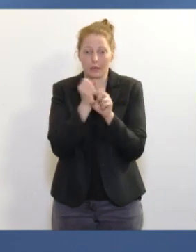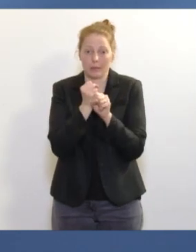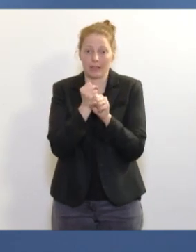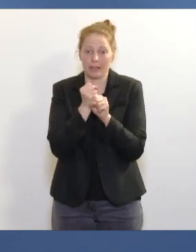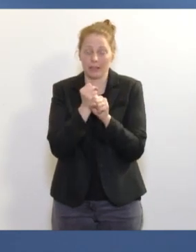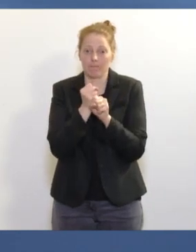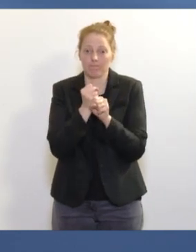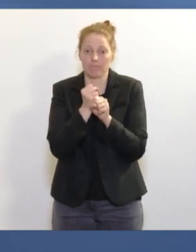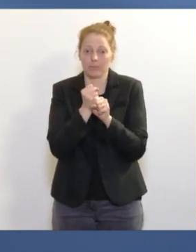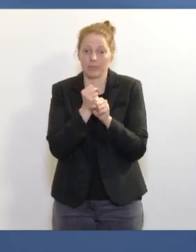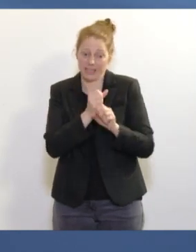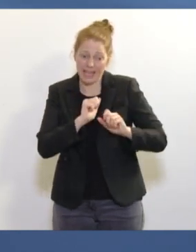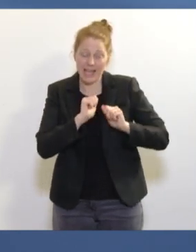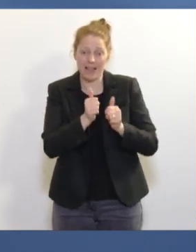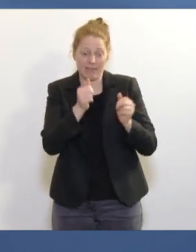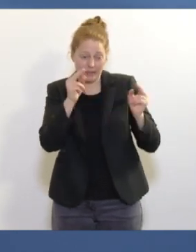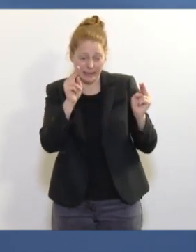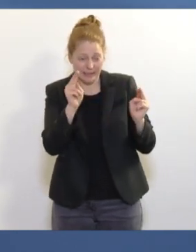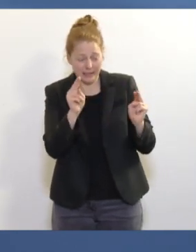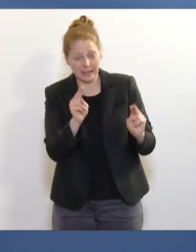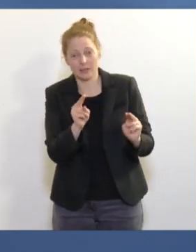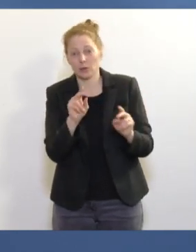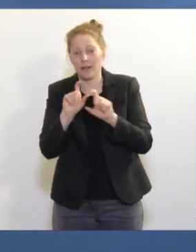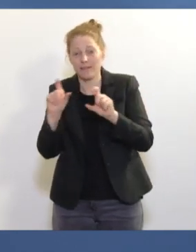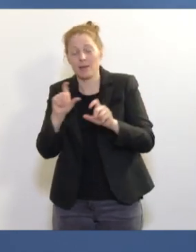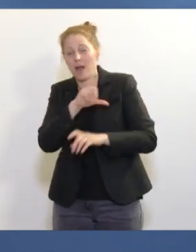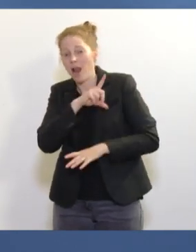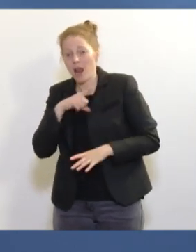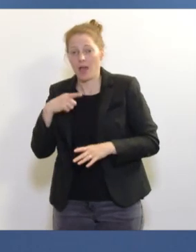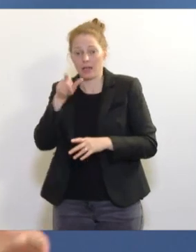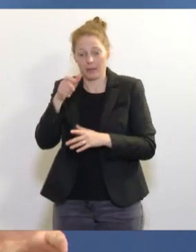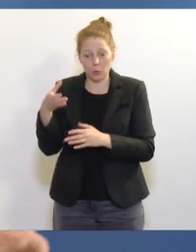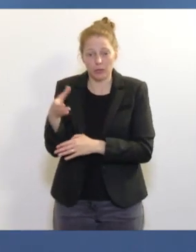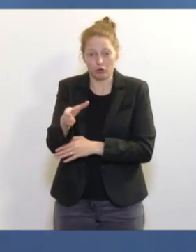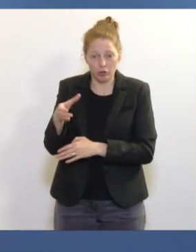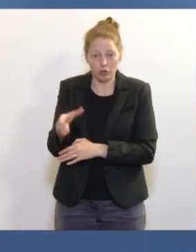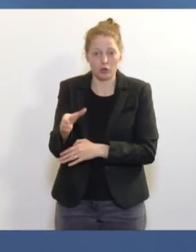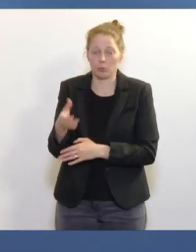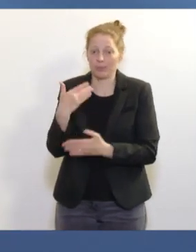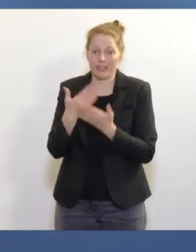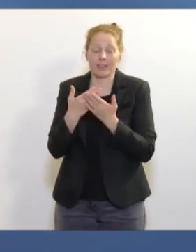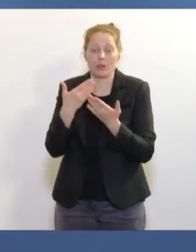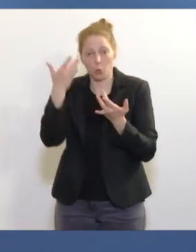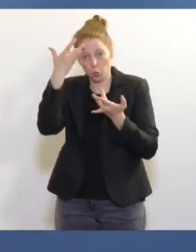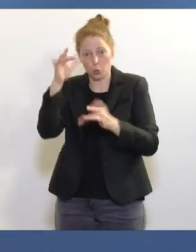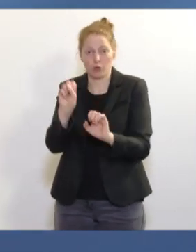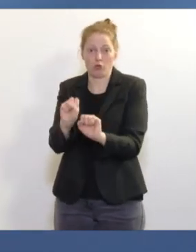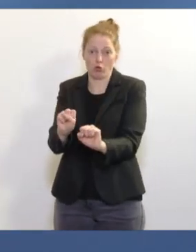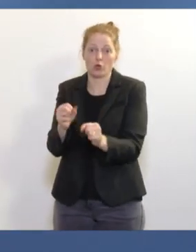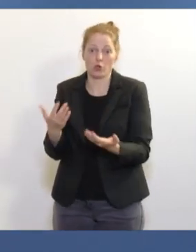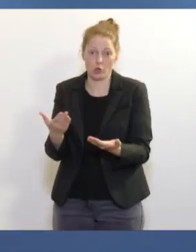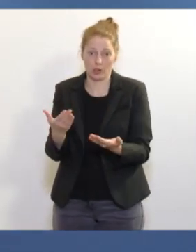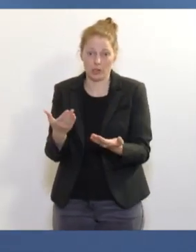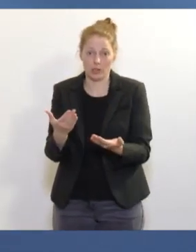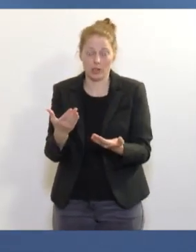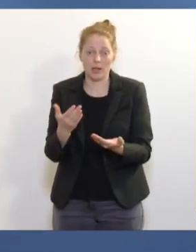partiell wesentlich dazu beiträgt, dass Betriebe auch hier Leute Langwerte halten, unter anderem auch den Kündigungsschutz, über den wir schon gesperrt